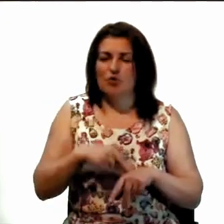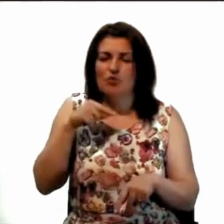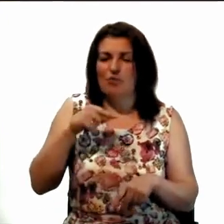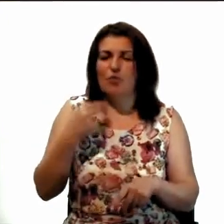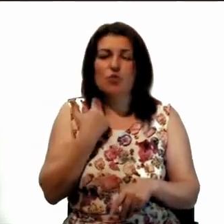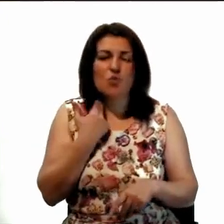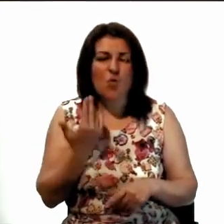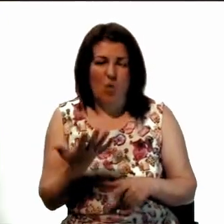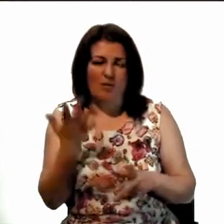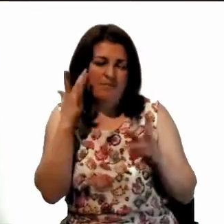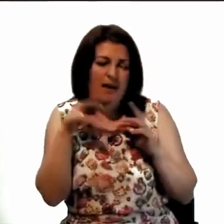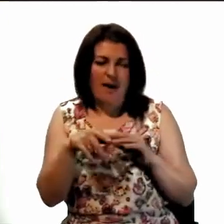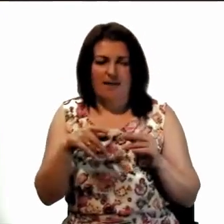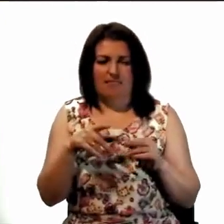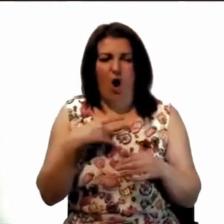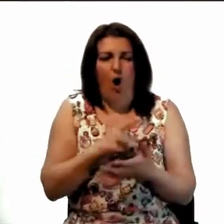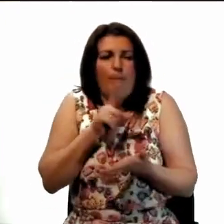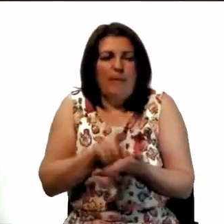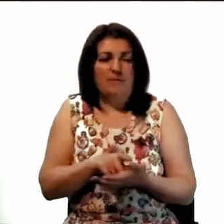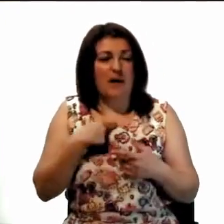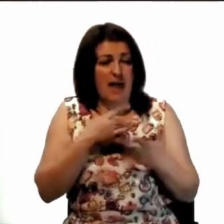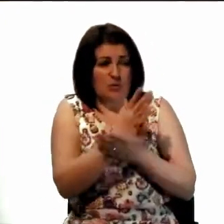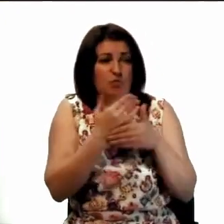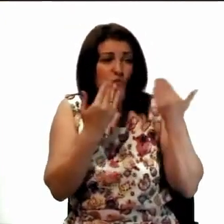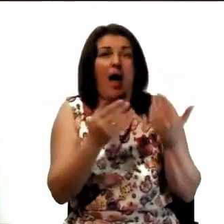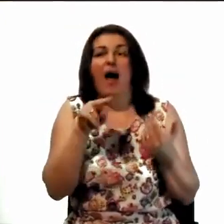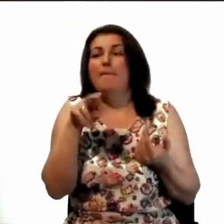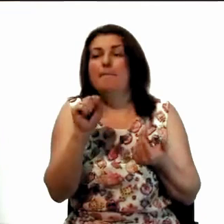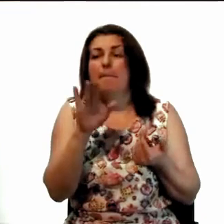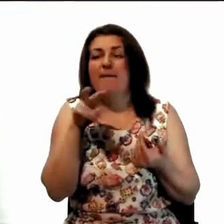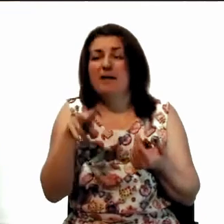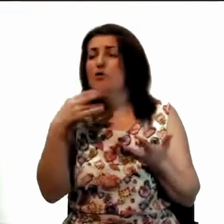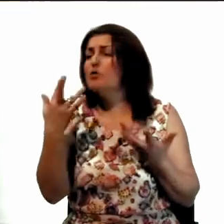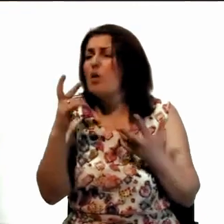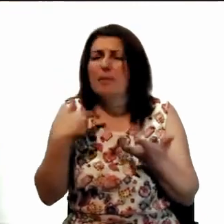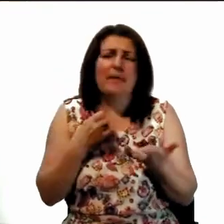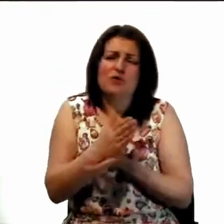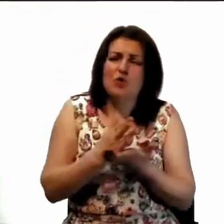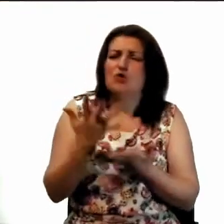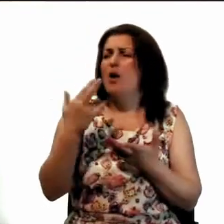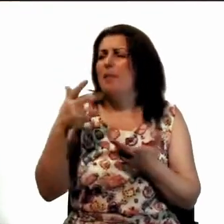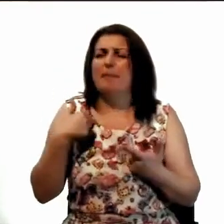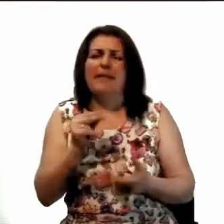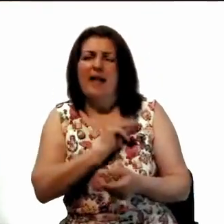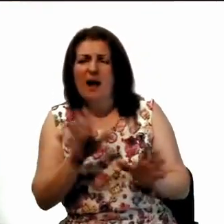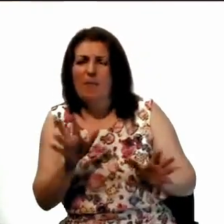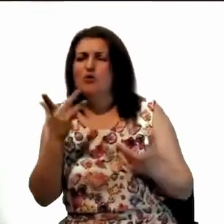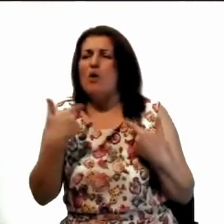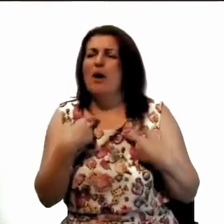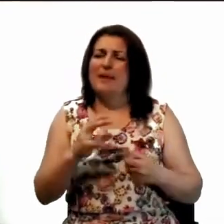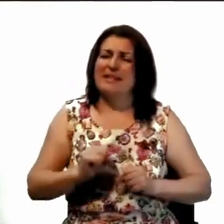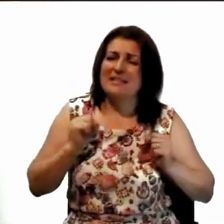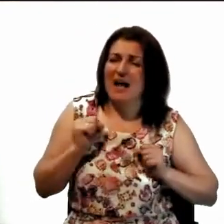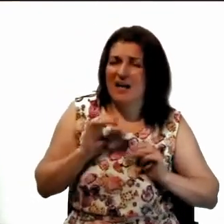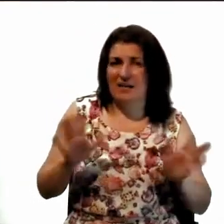я же служу тебе. Апостол Павел говорит, сколько бы мы ни служили, сколько бы мы ни работали, сколько бы мы ни